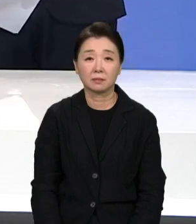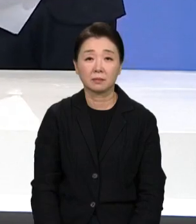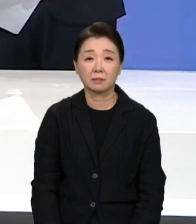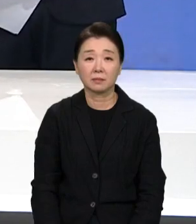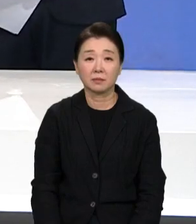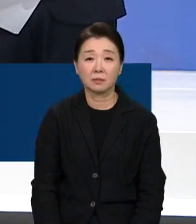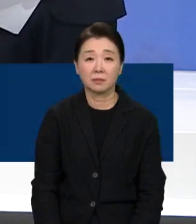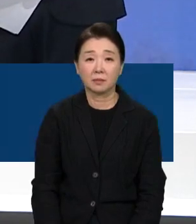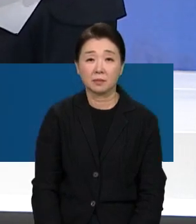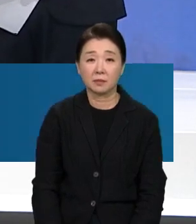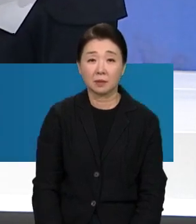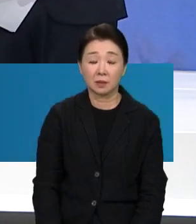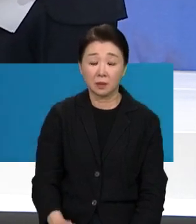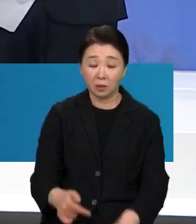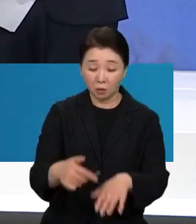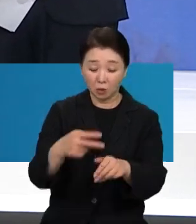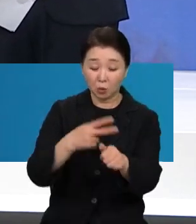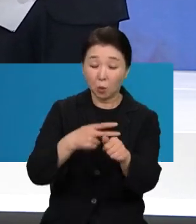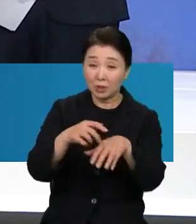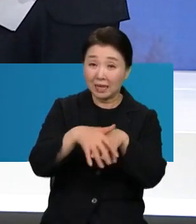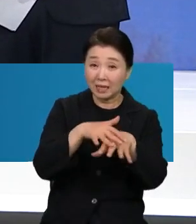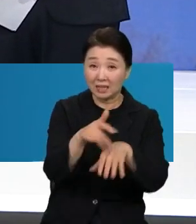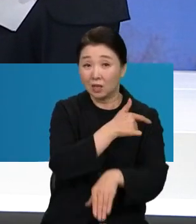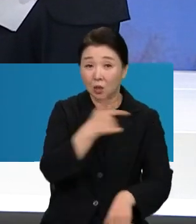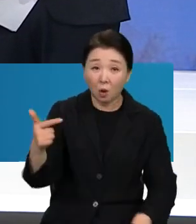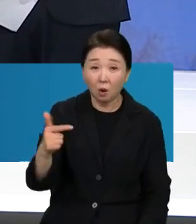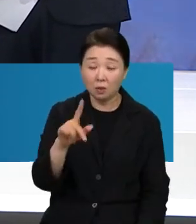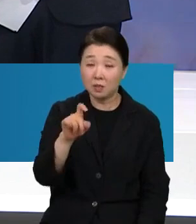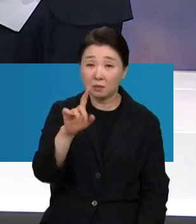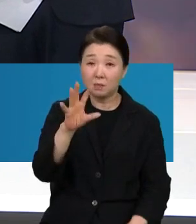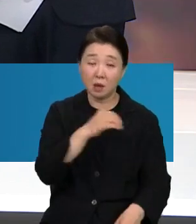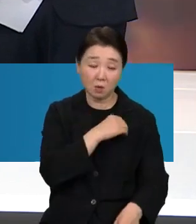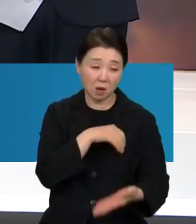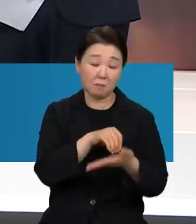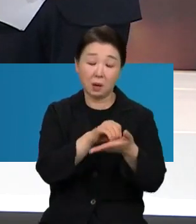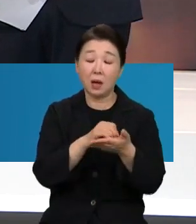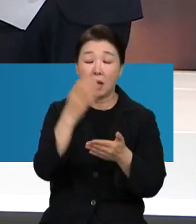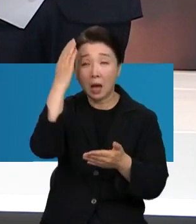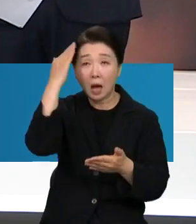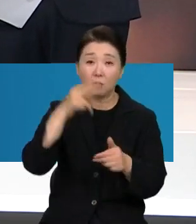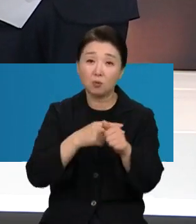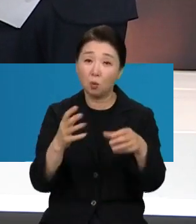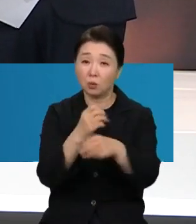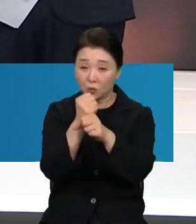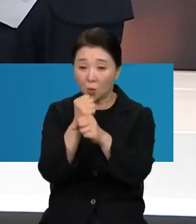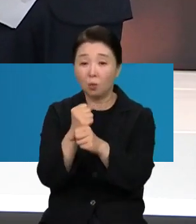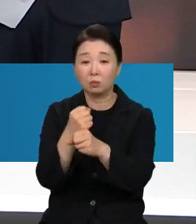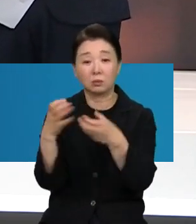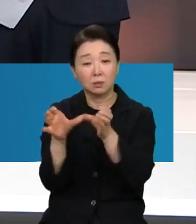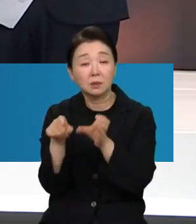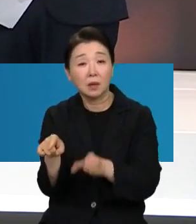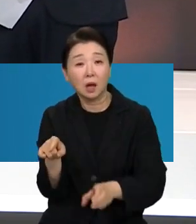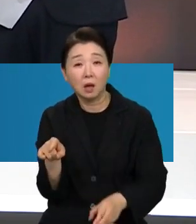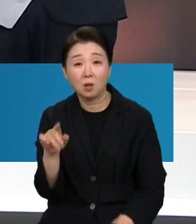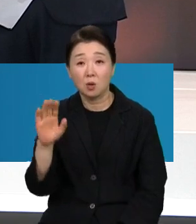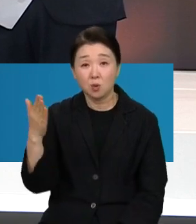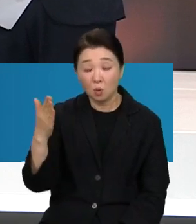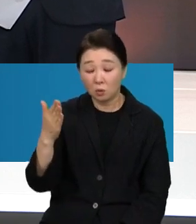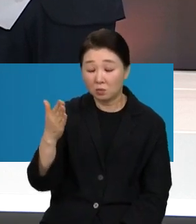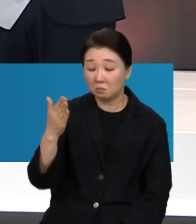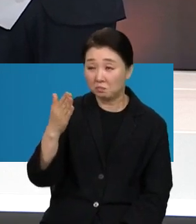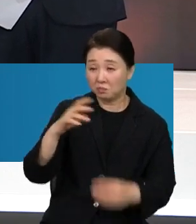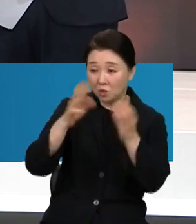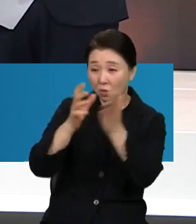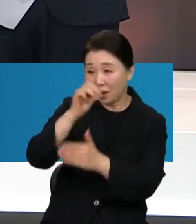가장 규모가 큰 교사 단체가 11만 명이 소속된 한국 교총 있니다 그런데 최근 당선된 교총 신임